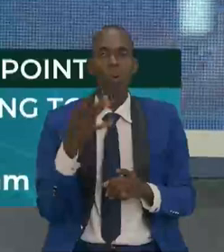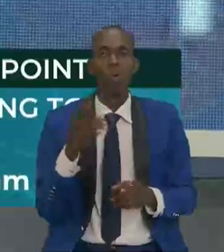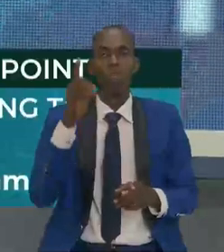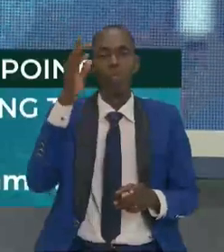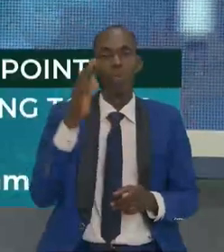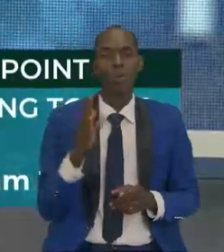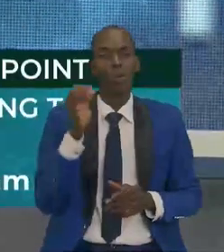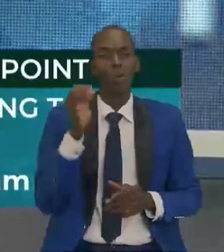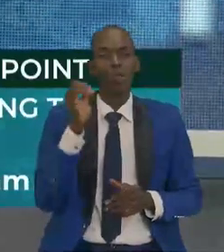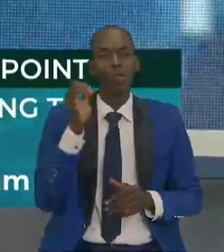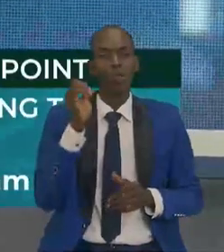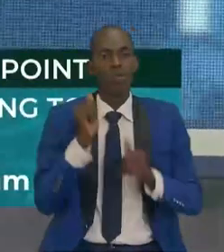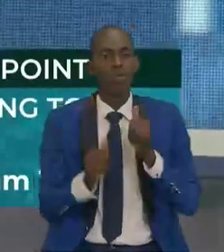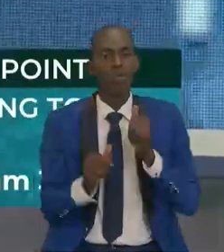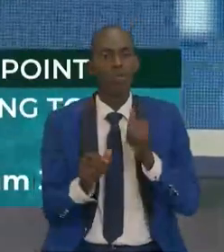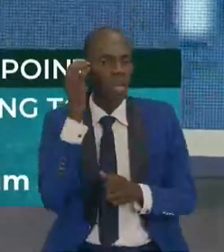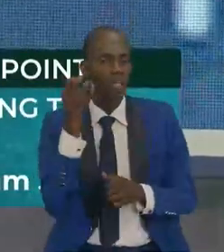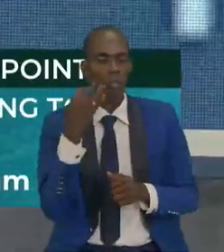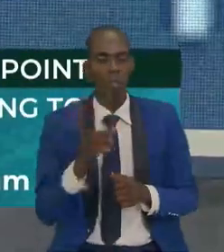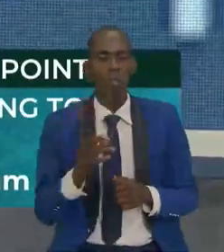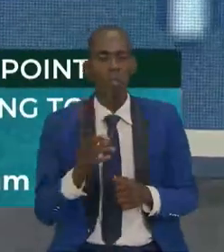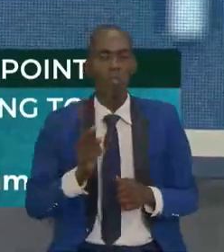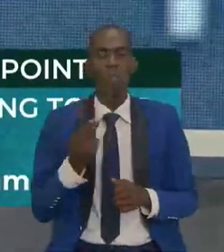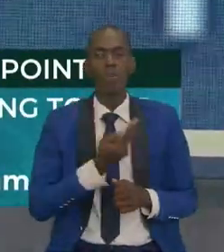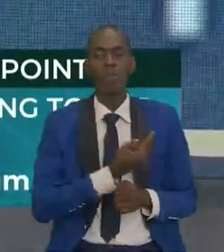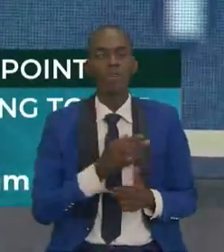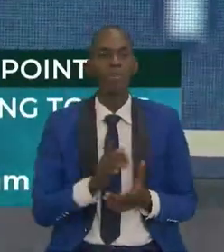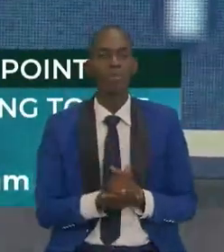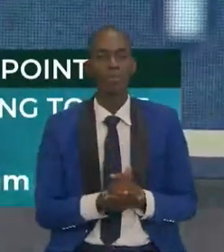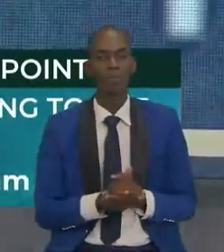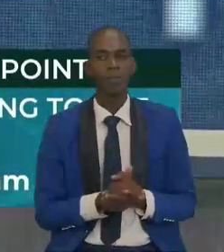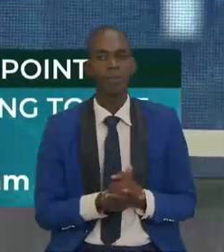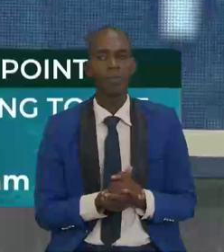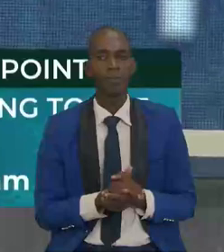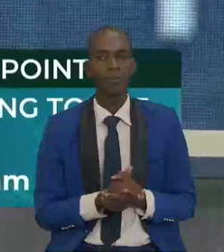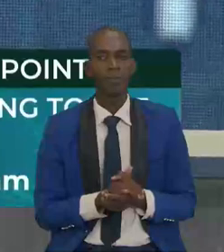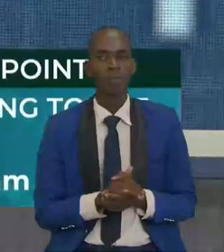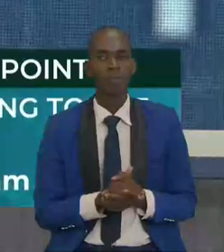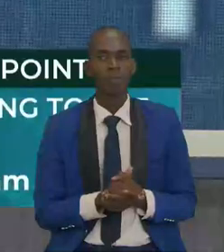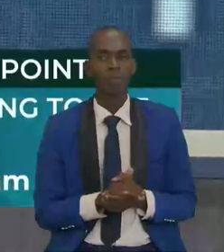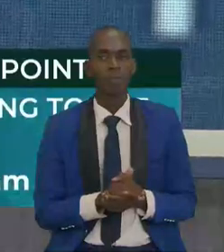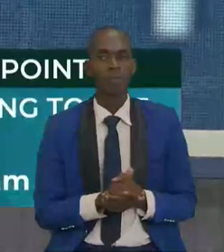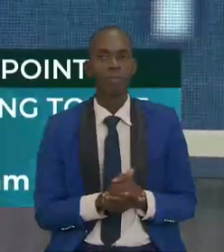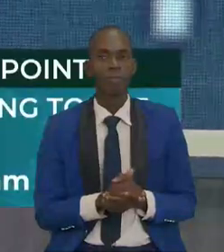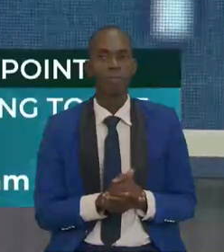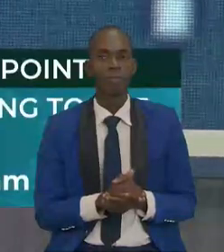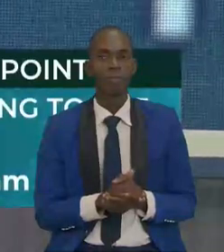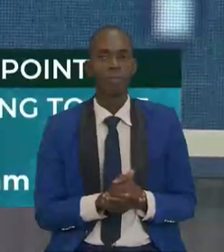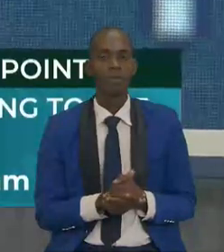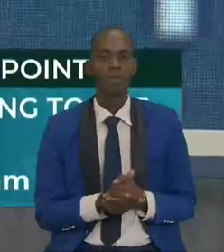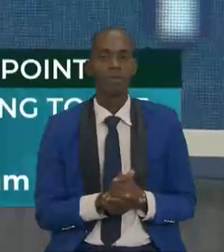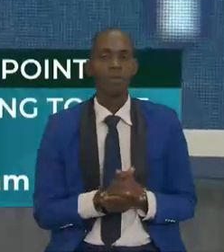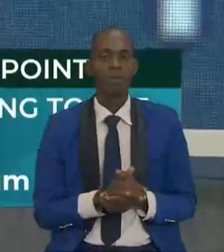de ce qu'en recevant la parole de Dieu que nous vous avons fait entendre.